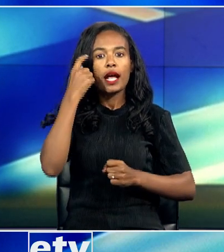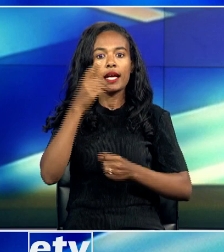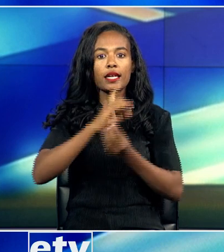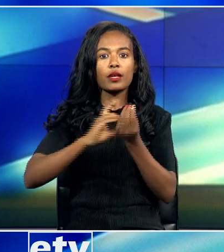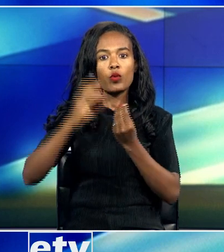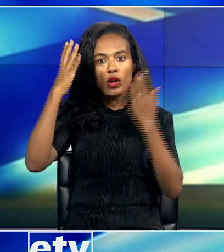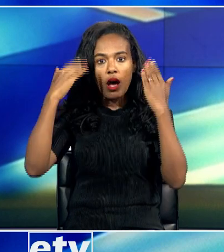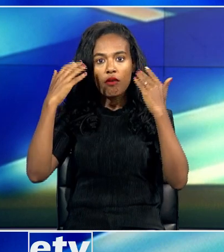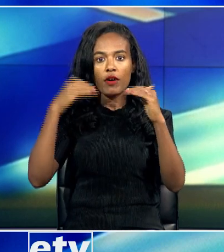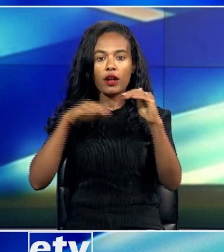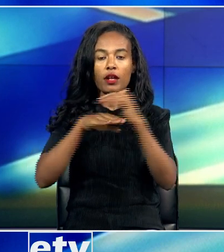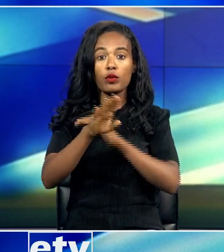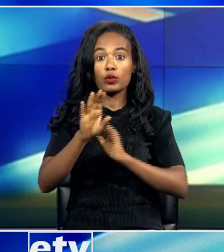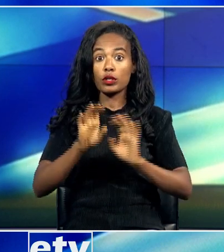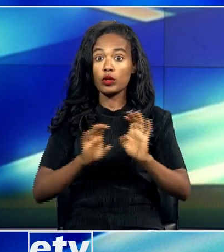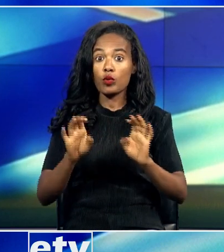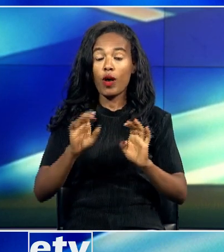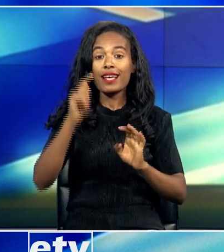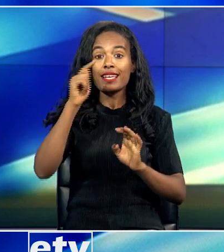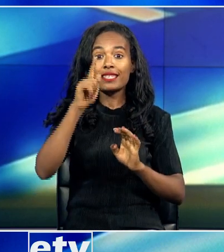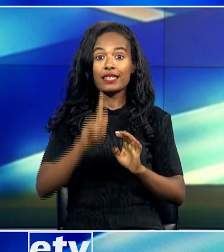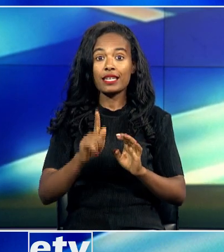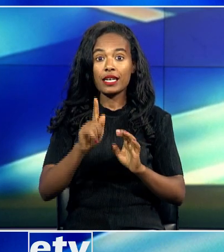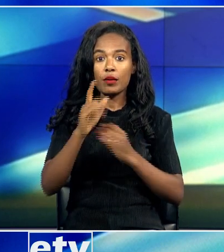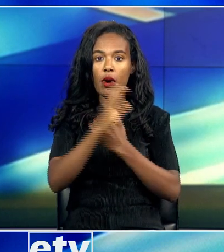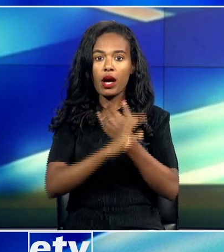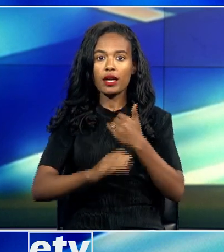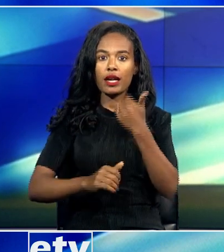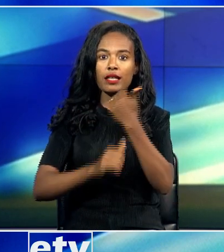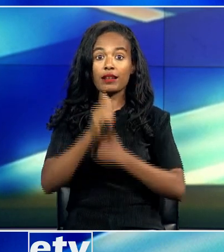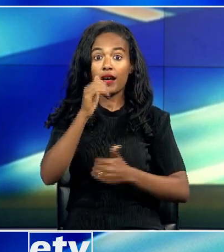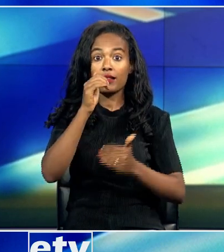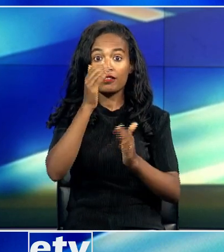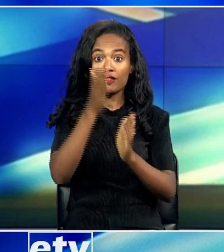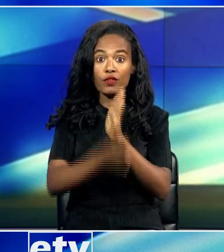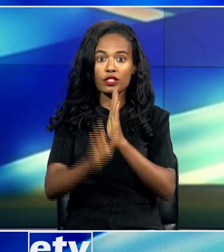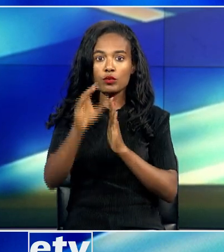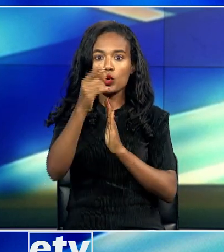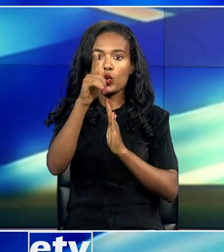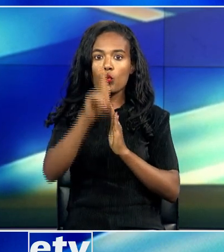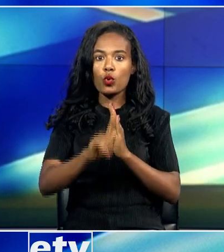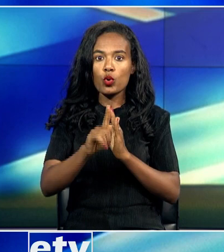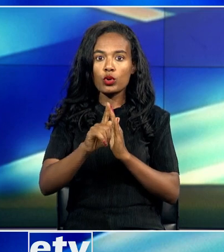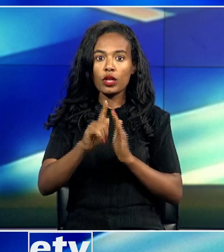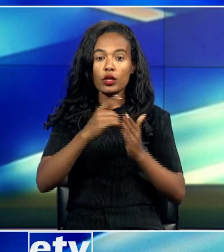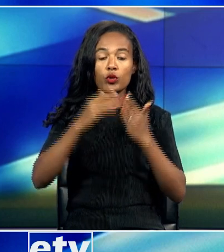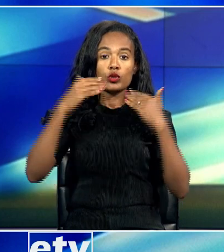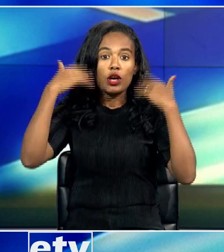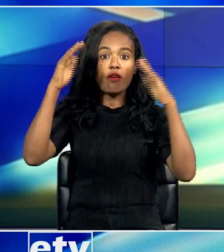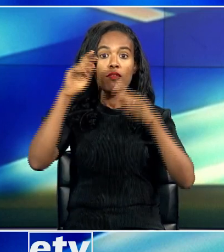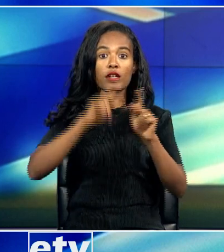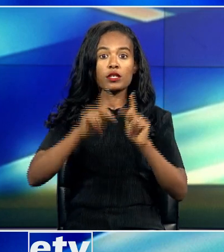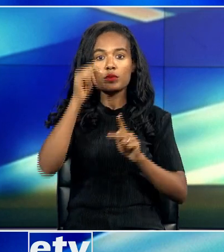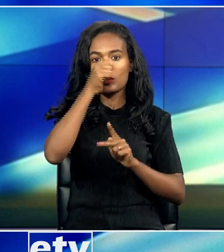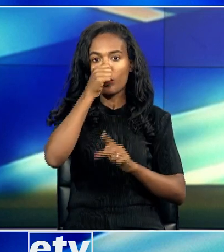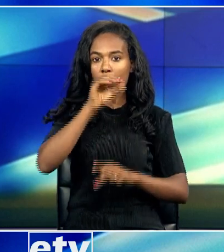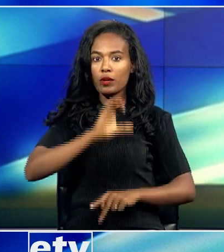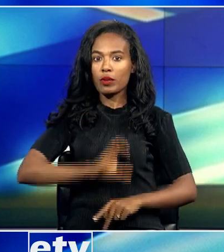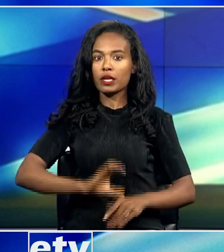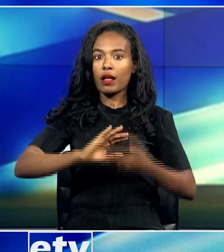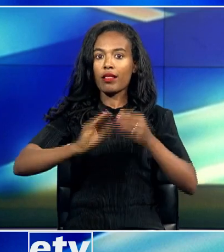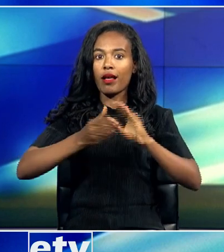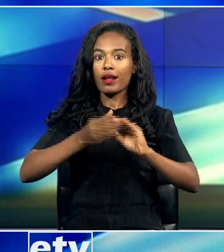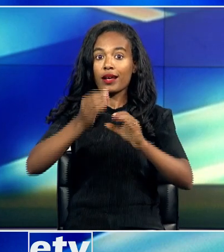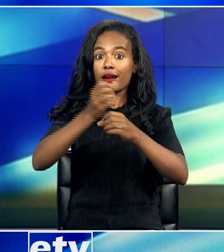ክልል እንዲገቡ ተደርጓል። ትህነግ በሀገር ላይ ጥቃት ሲፈጽም የኡጉጉሙ ታጣቂዎች የአፋር ህዝብ ኢትዮጵያን የመክዳት ታሪክ